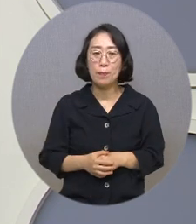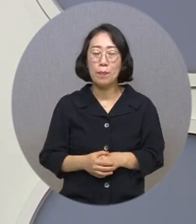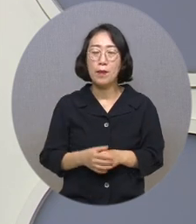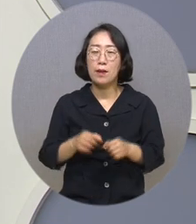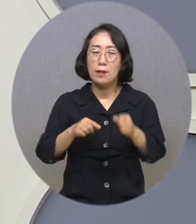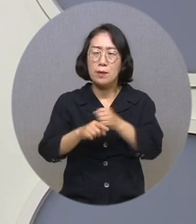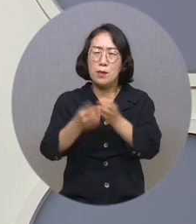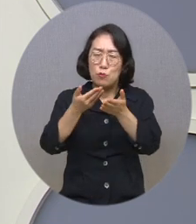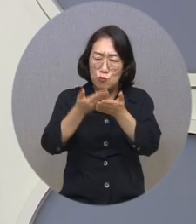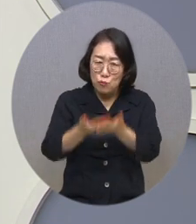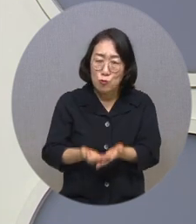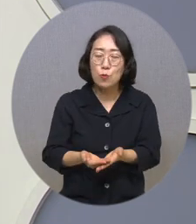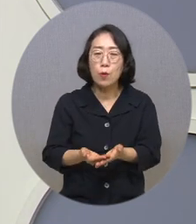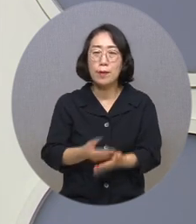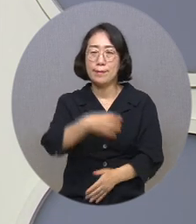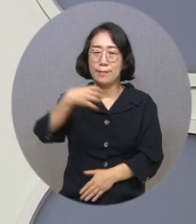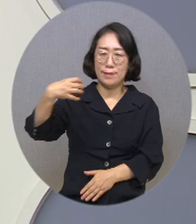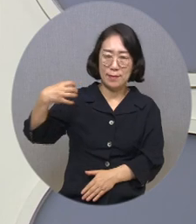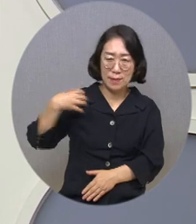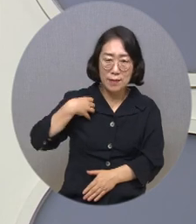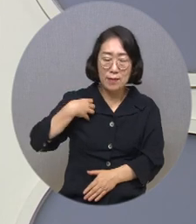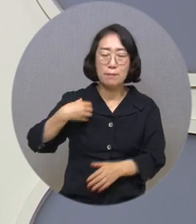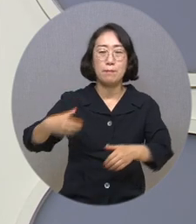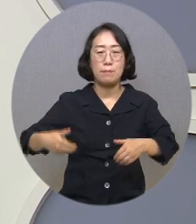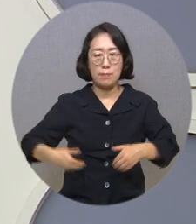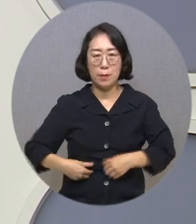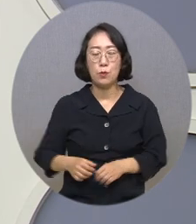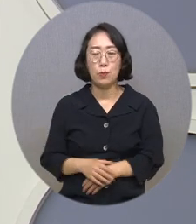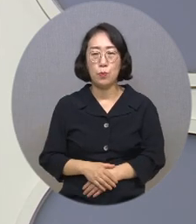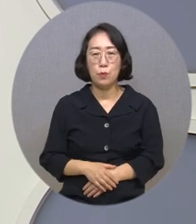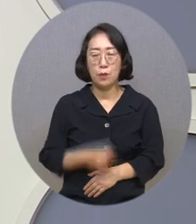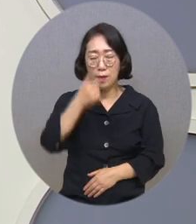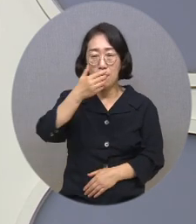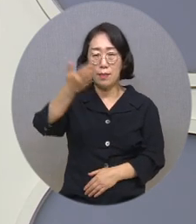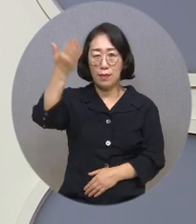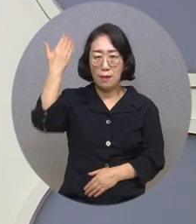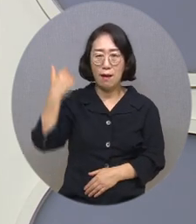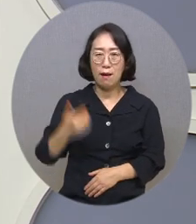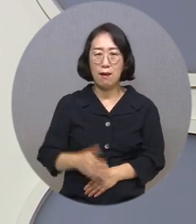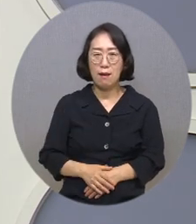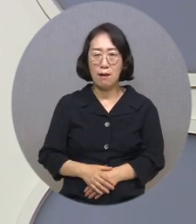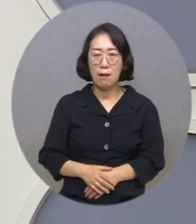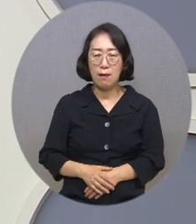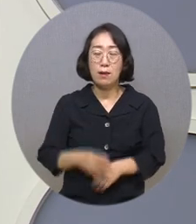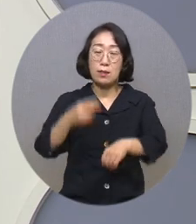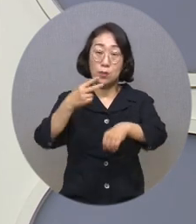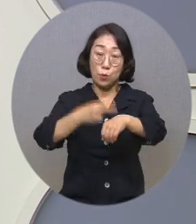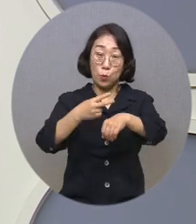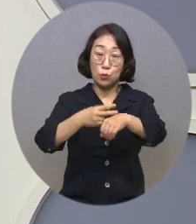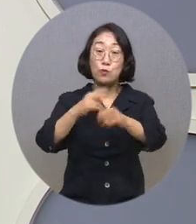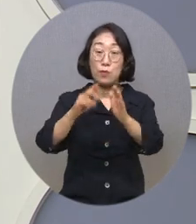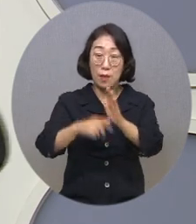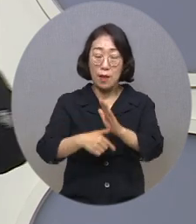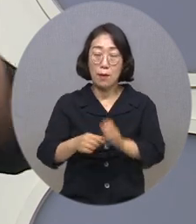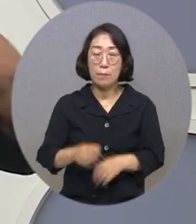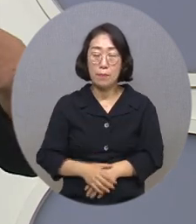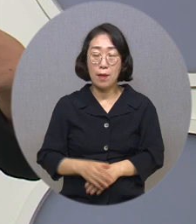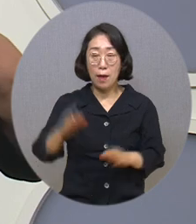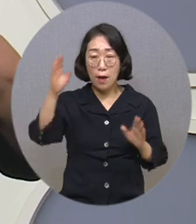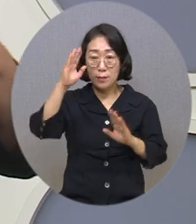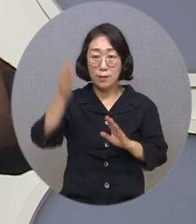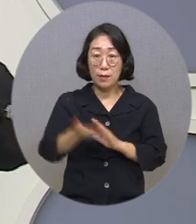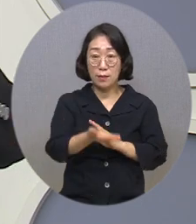저도 마찬가지고요. 그래서 저는 사실 옛날에 제가 다 실천한 건 아니면 교수 때 학생들을